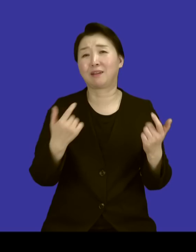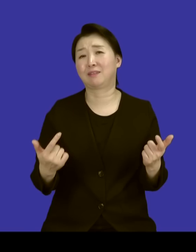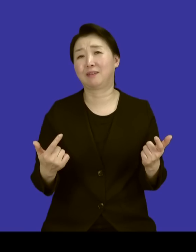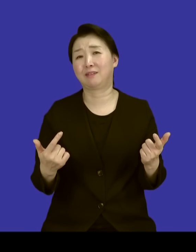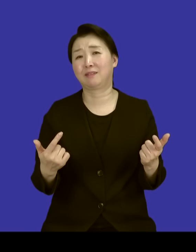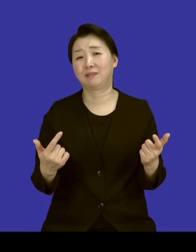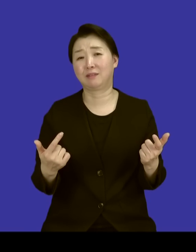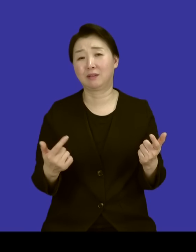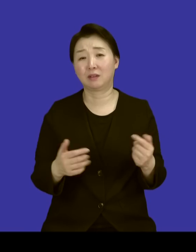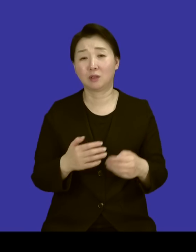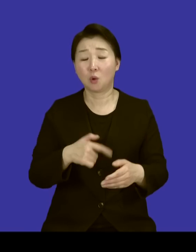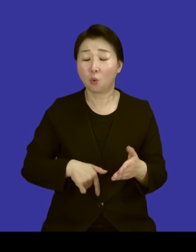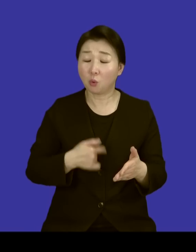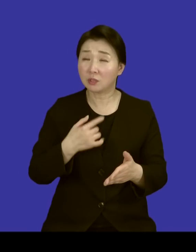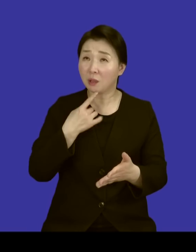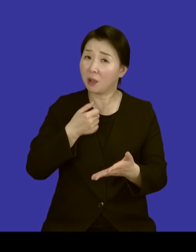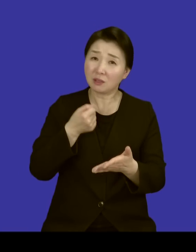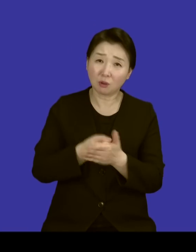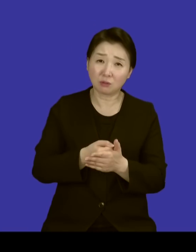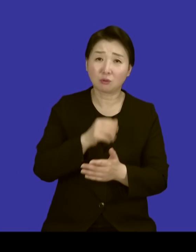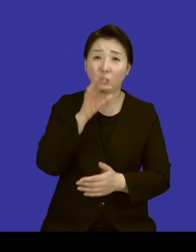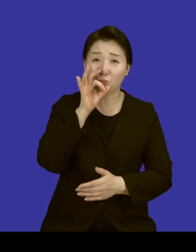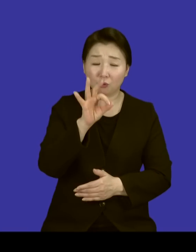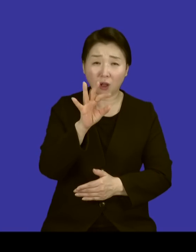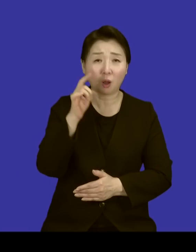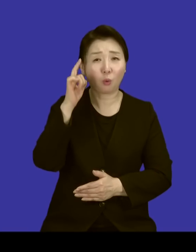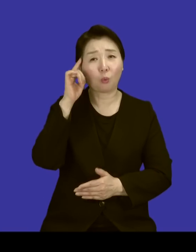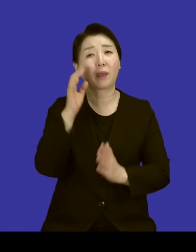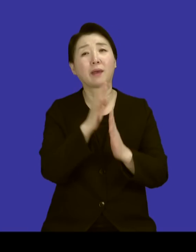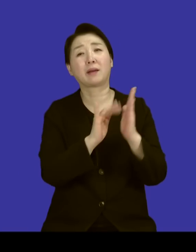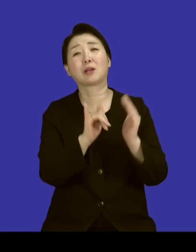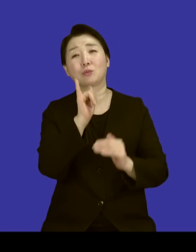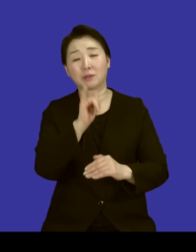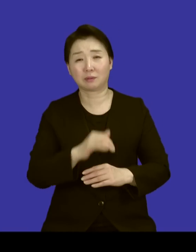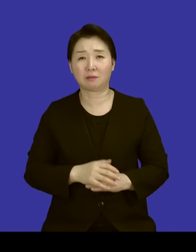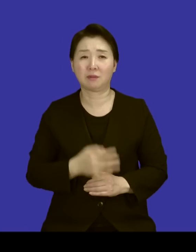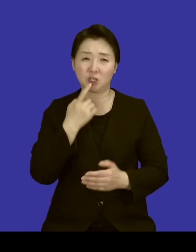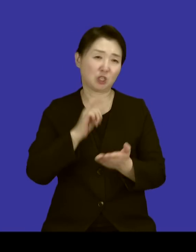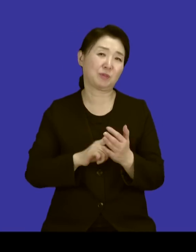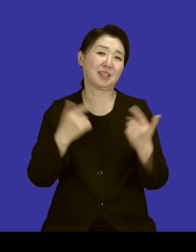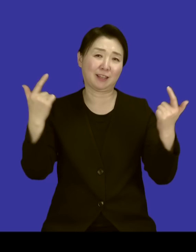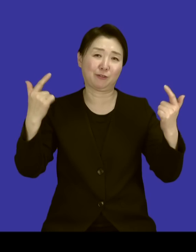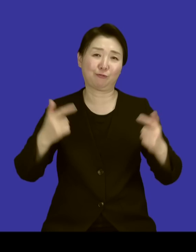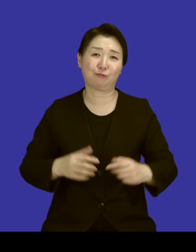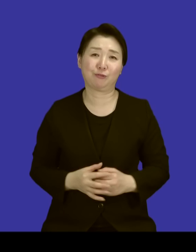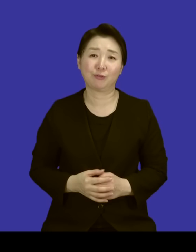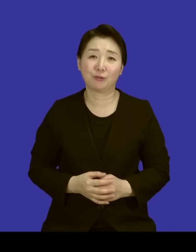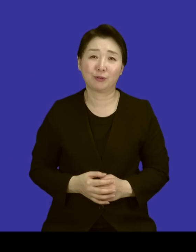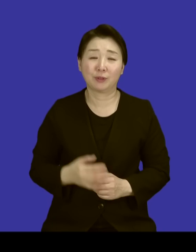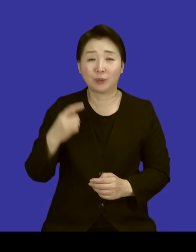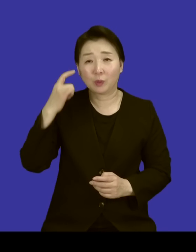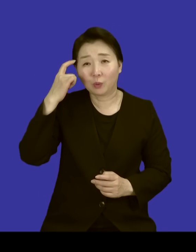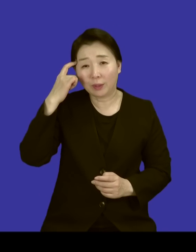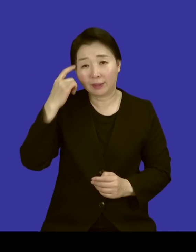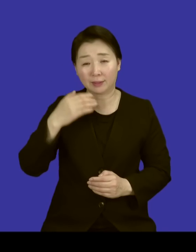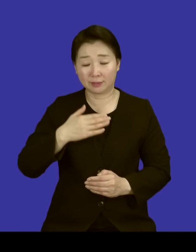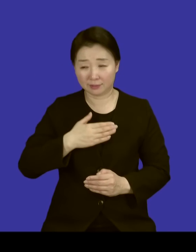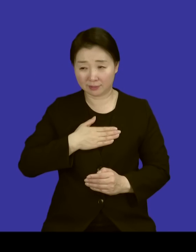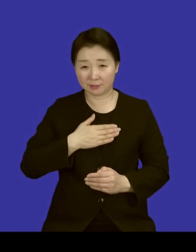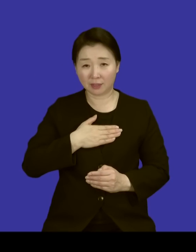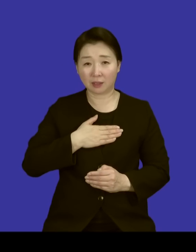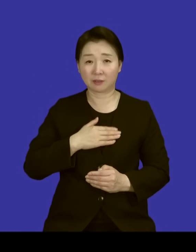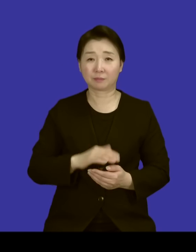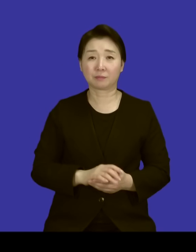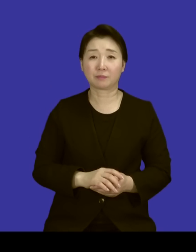수 있지만. 또 혼자만의 결정도 할 수도 예, 없고. 할 수도 없고 가족이 있기 때문에. 그러니까요. 쉽지 않았죠. 예. 예, 일단 제가